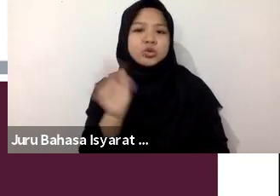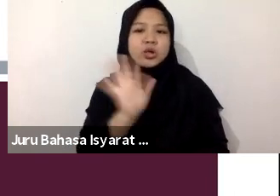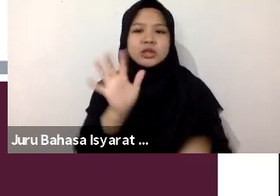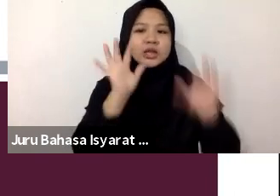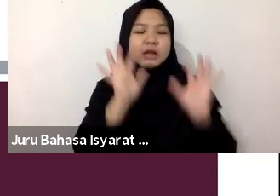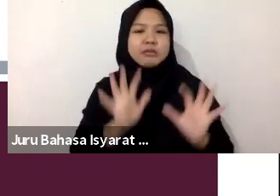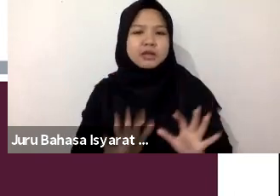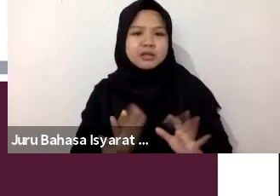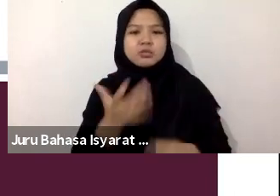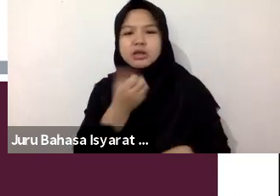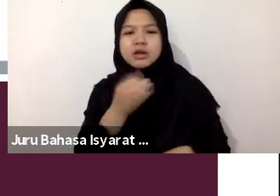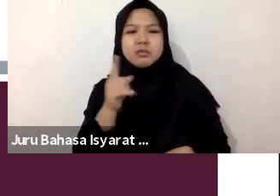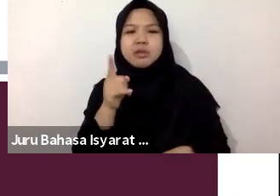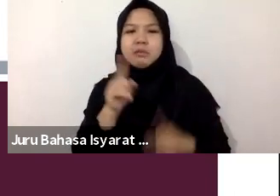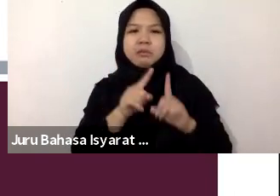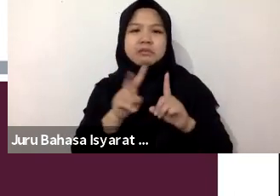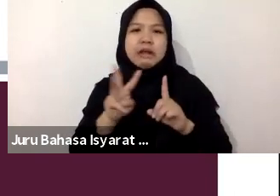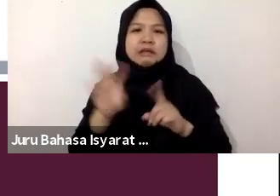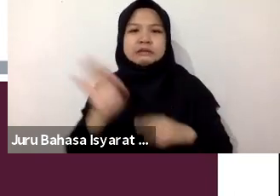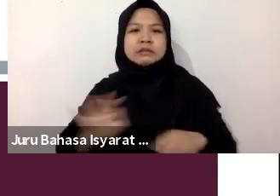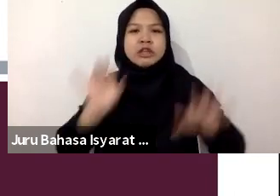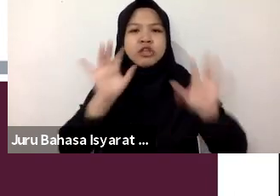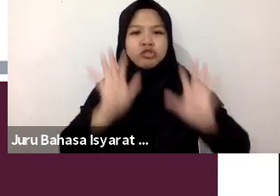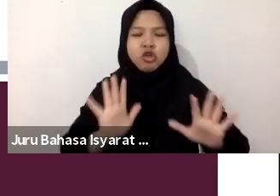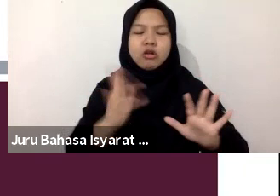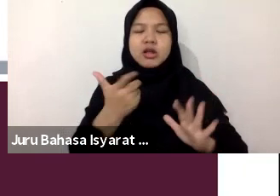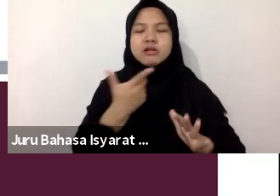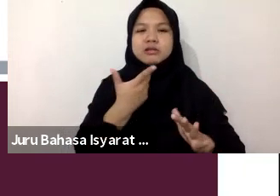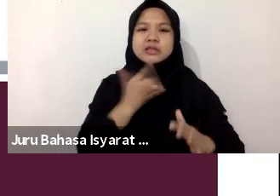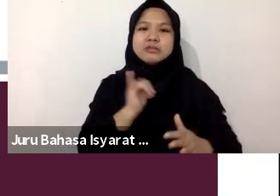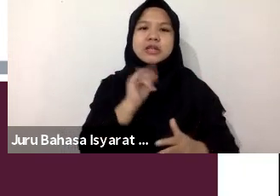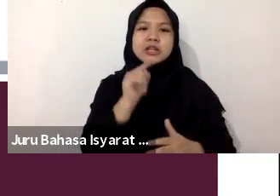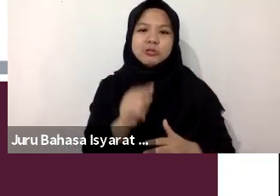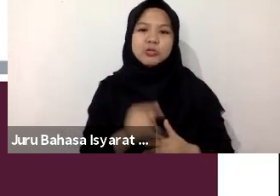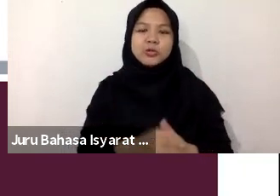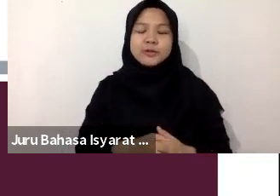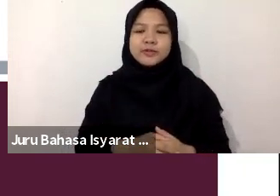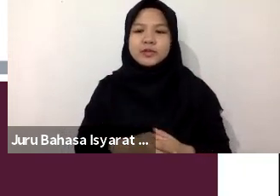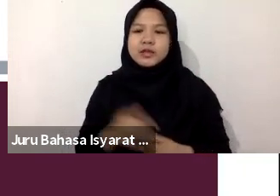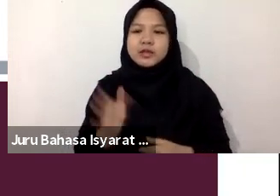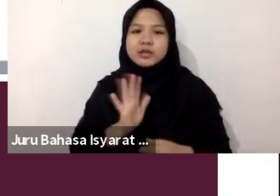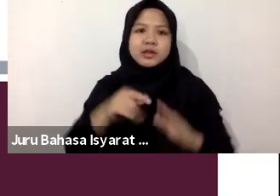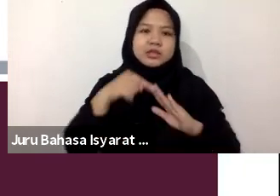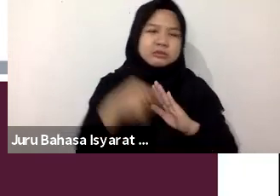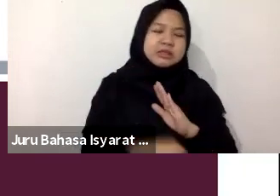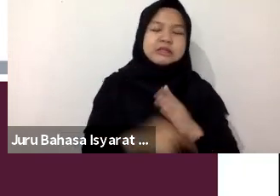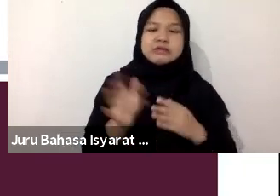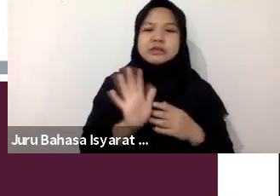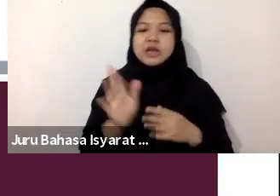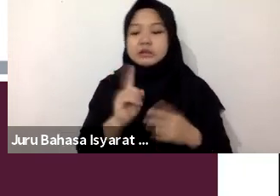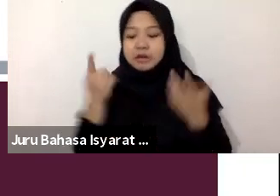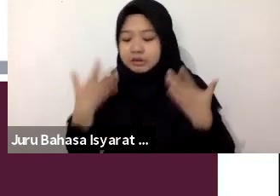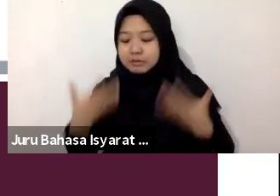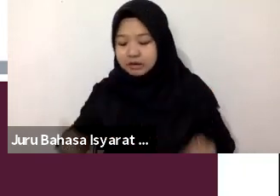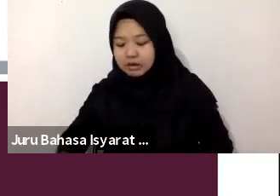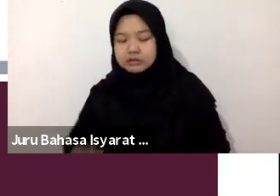cuma berapa belas % gitu ya yang yang menderitanya seperti itu. Jadi tidak spesifik juga di mana-dimananya,